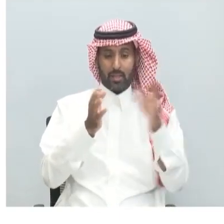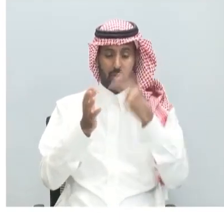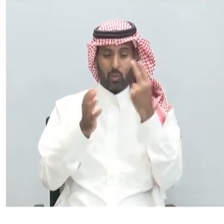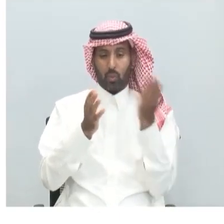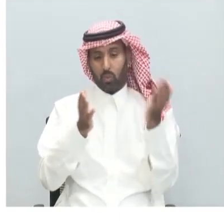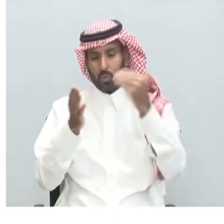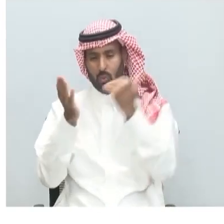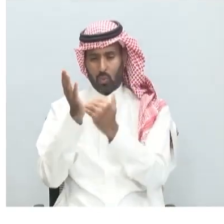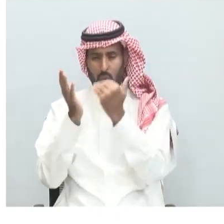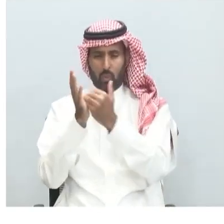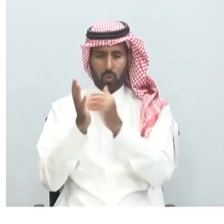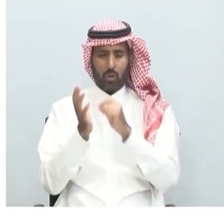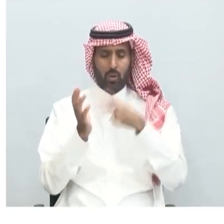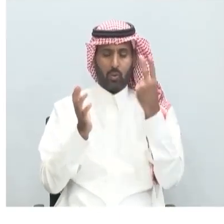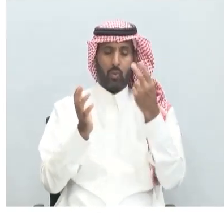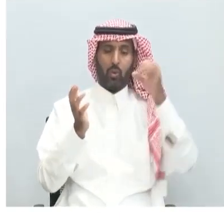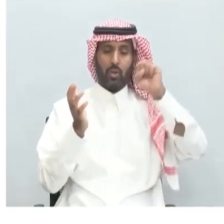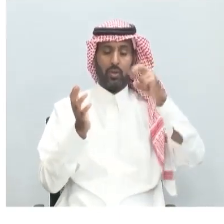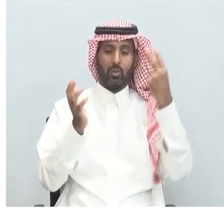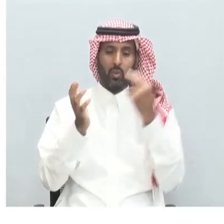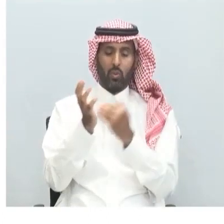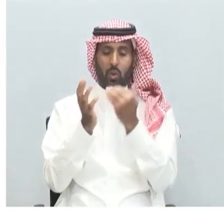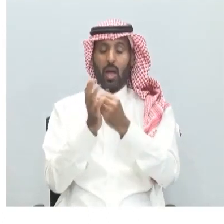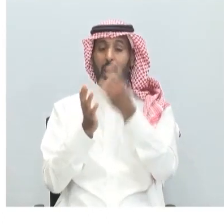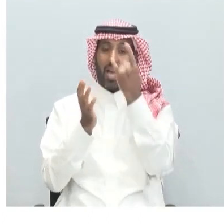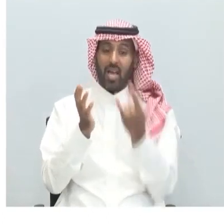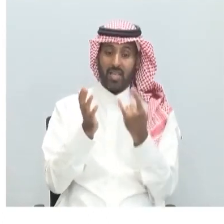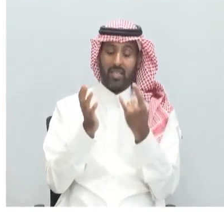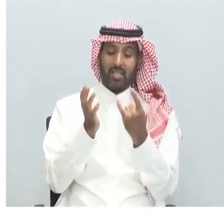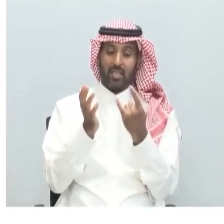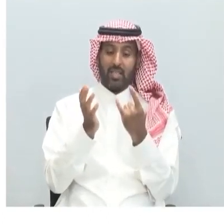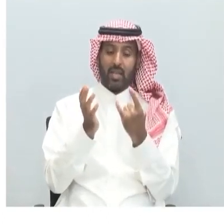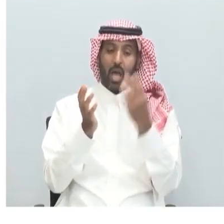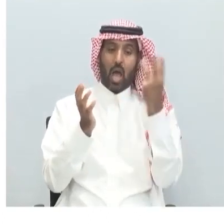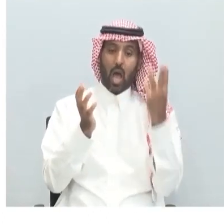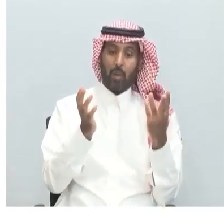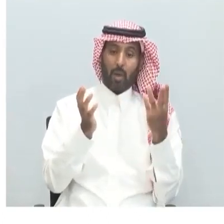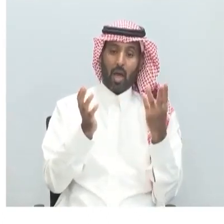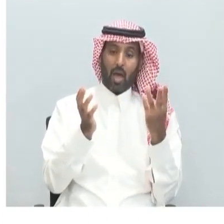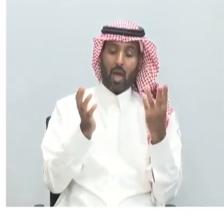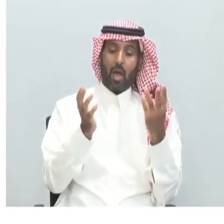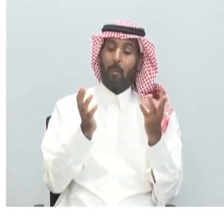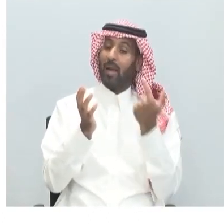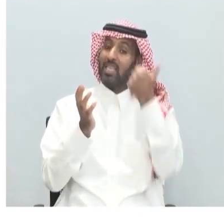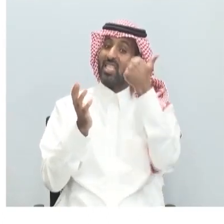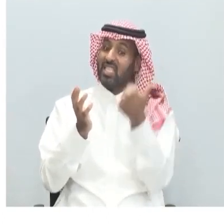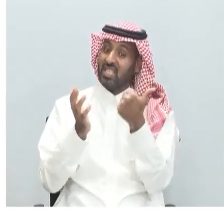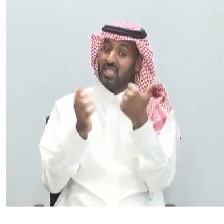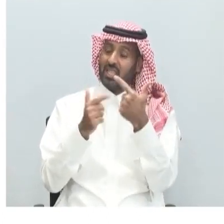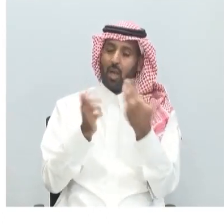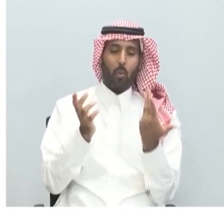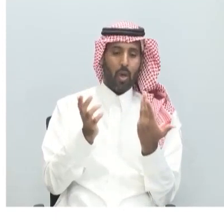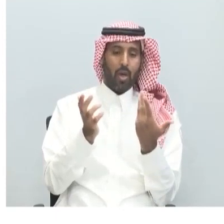الثاني تو اس تو انا لدي عشره وهنا اصبح المجموع اربعه تبقى من العشره